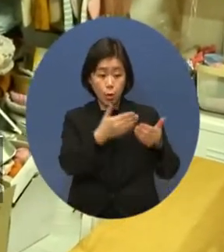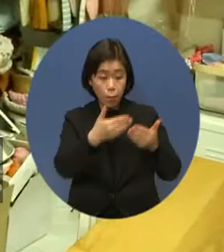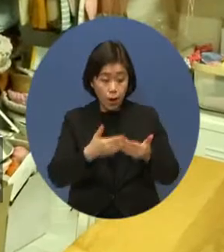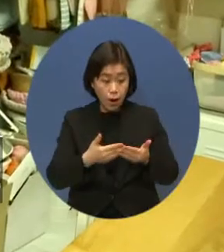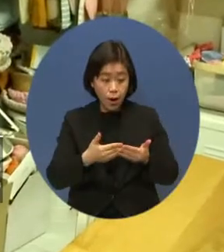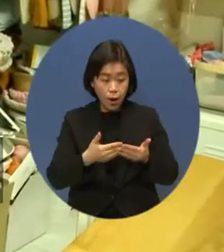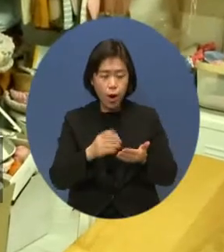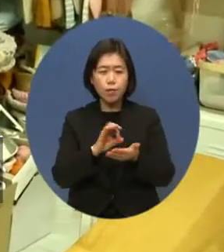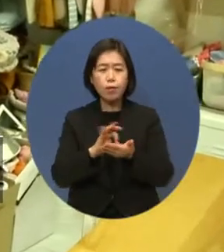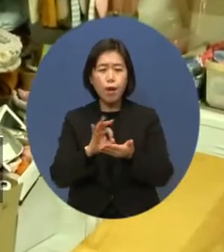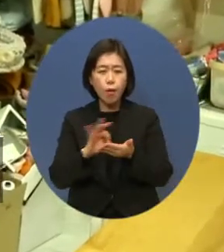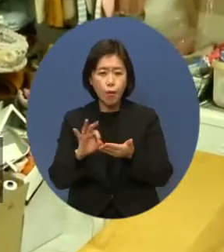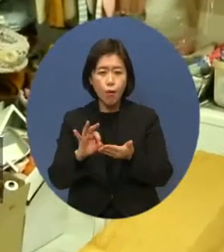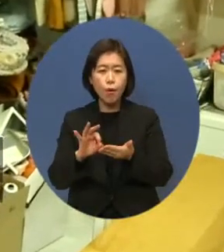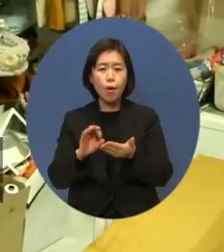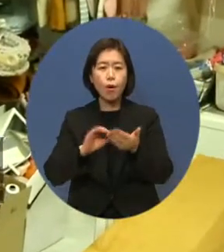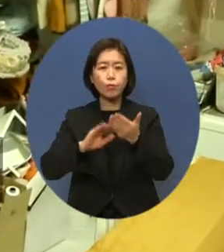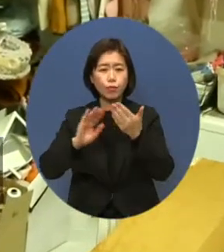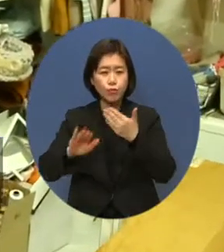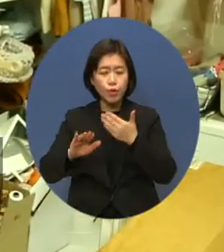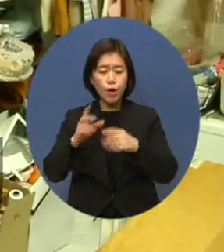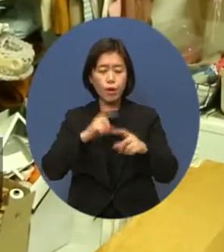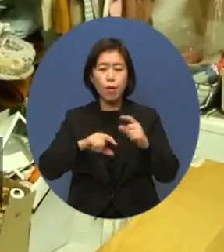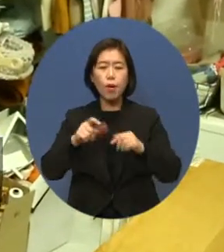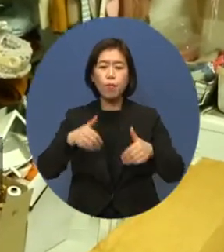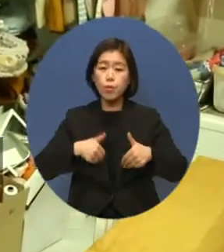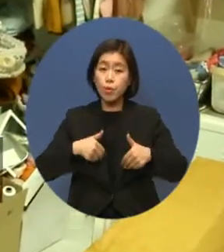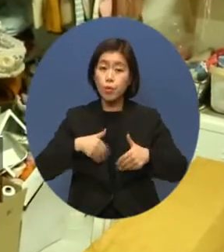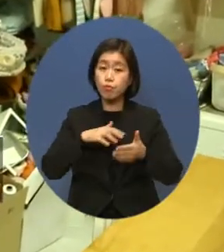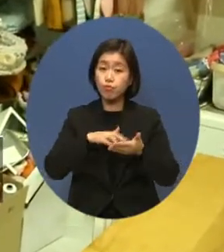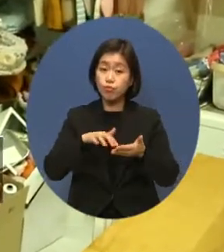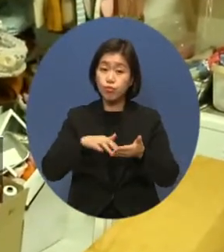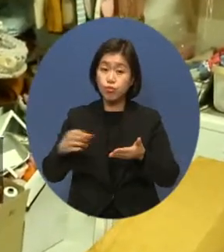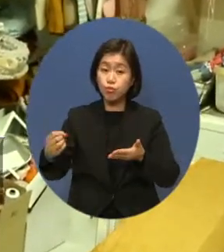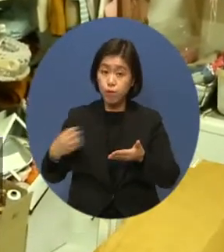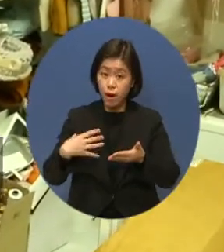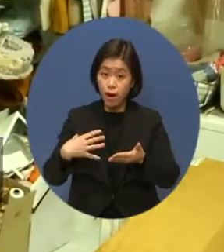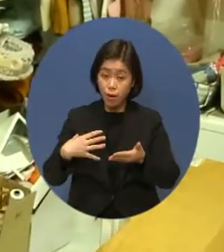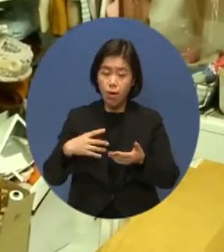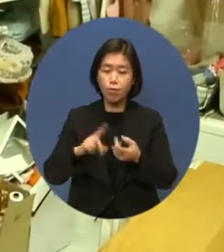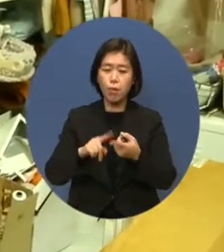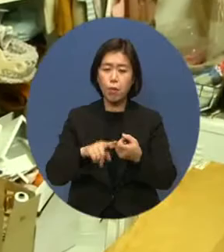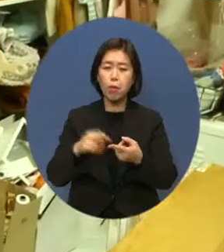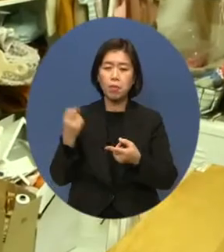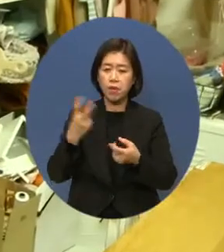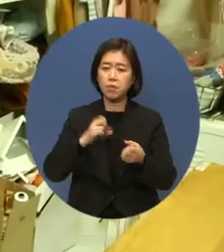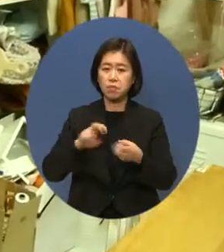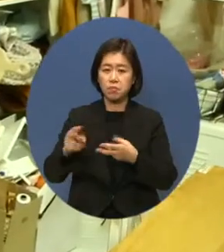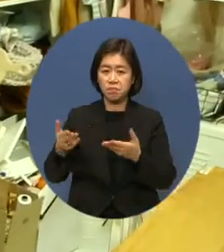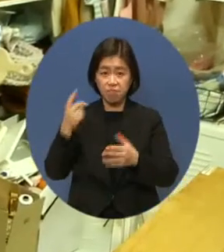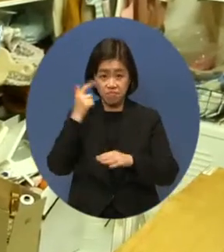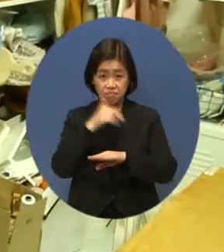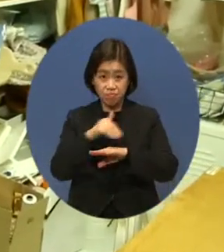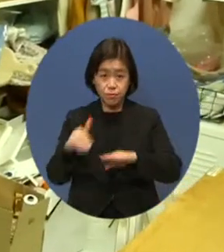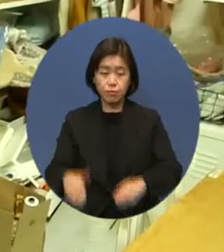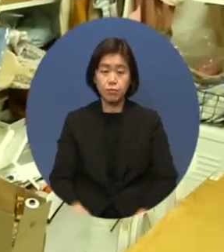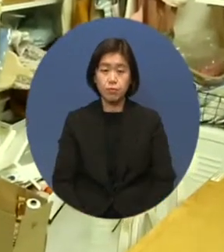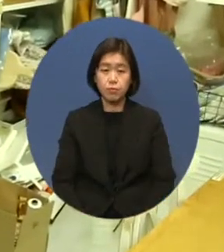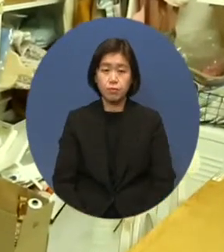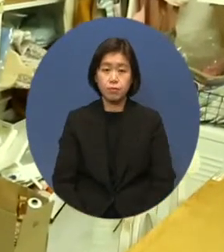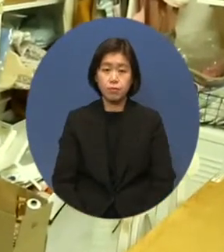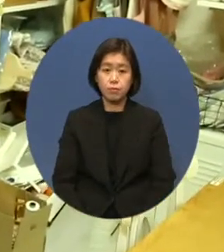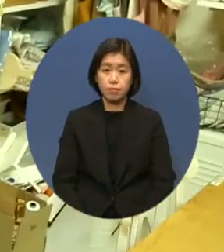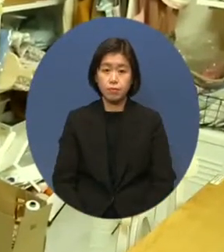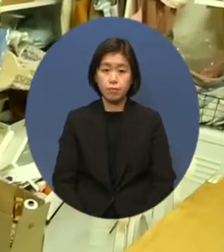이제 더 필요하신 수량을 요청을 하시면 저희가 준비되는 대로 보내드릴 거예요. 저 교구제가 이제 그